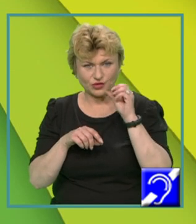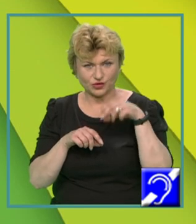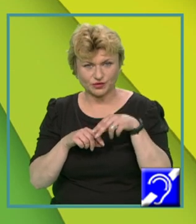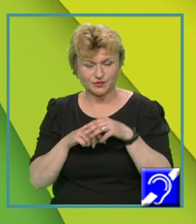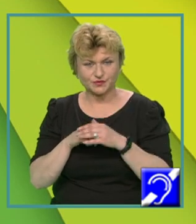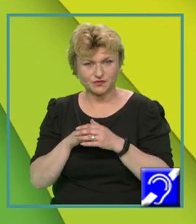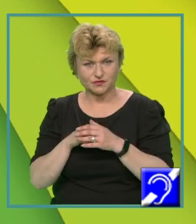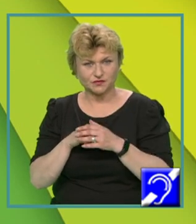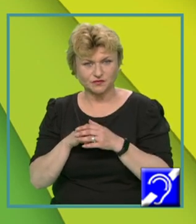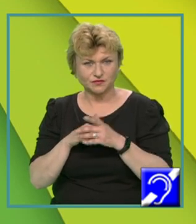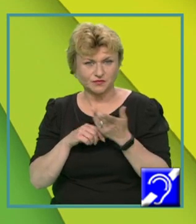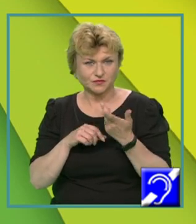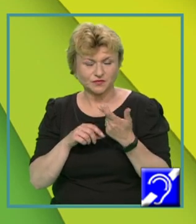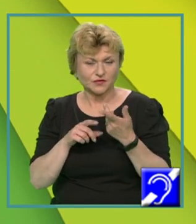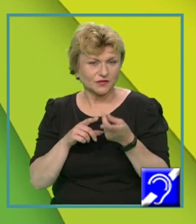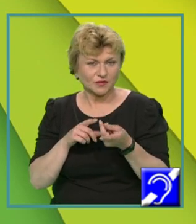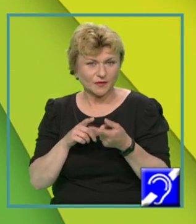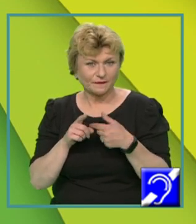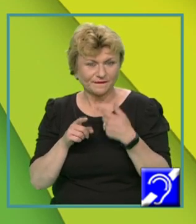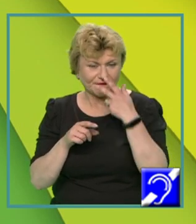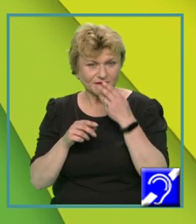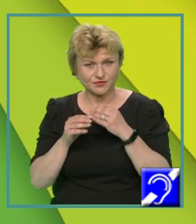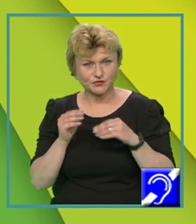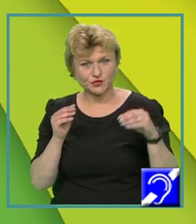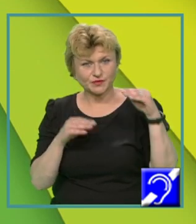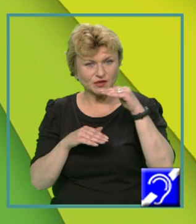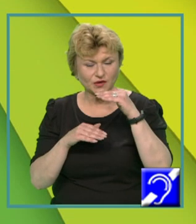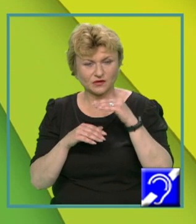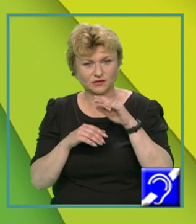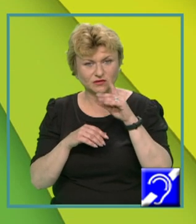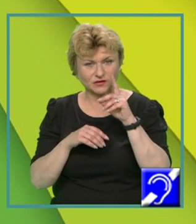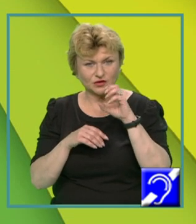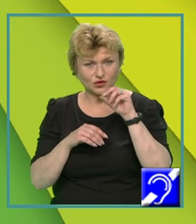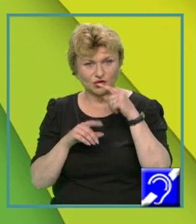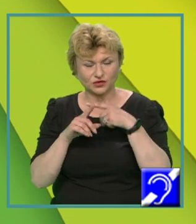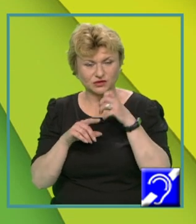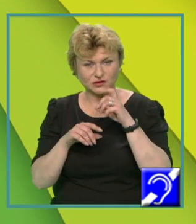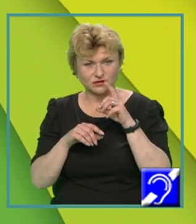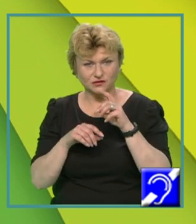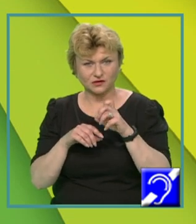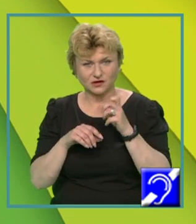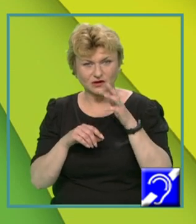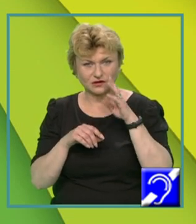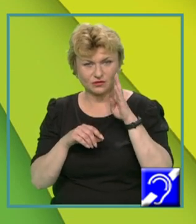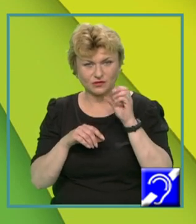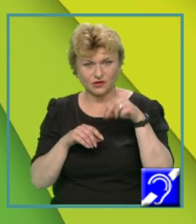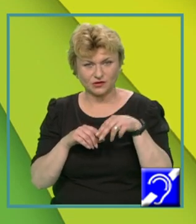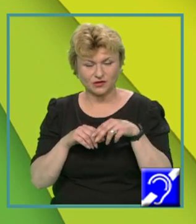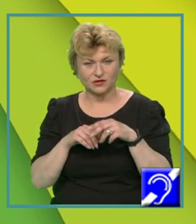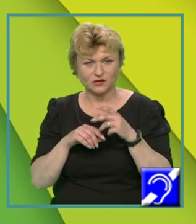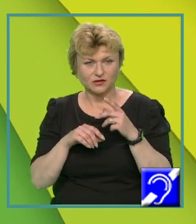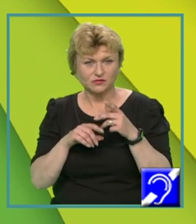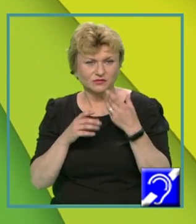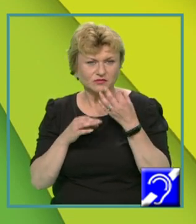cap, membre superioare, vena cavă superioară. Se întorc cu dioxid de carbon în atriul drept. Din atriul drept, dioxidul de carbon